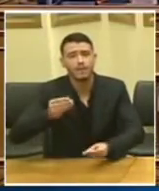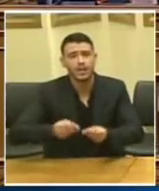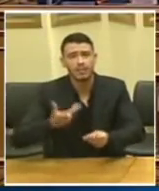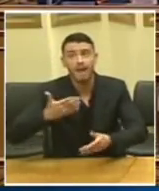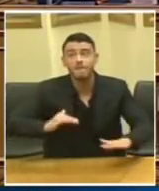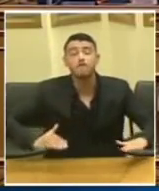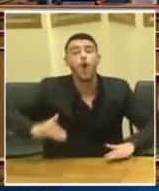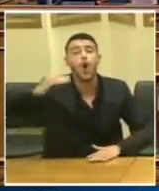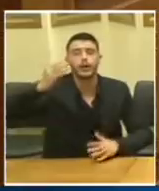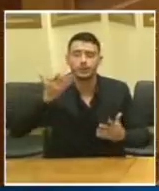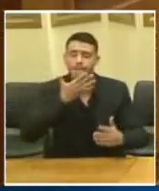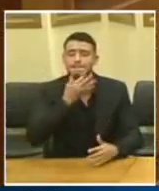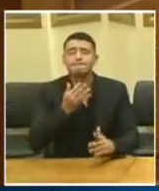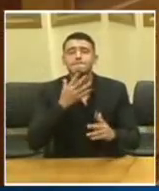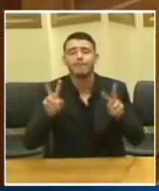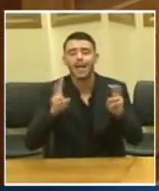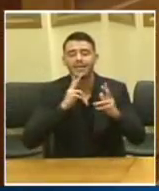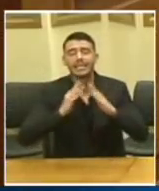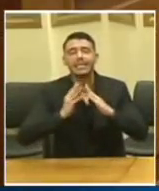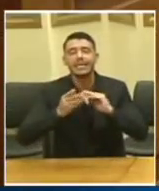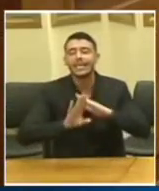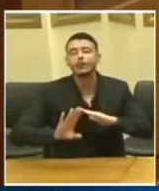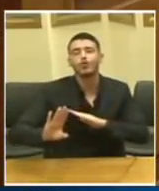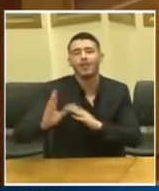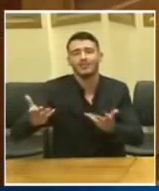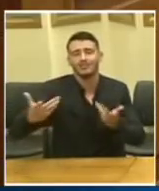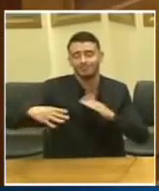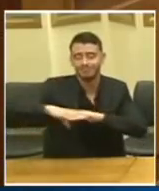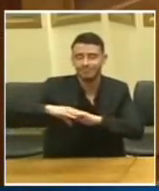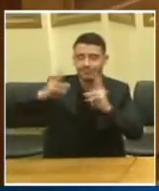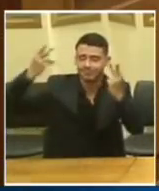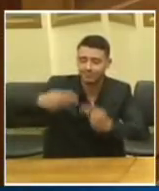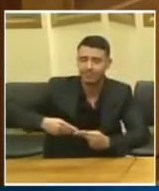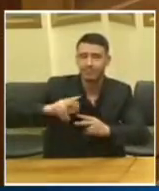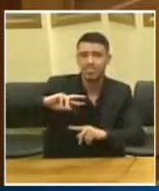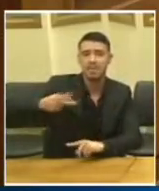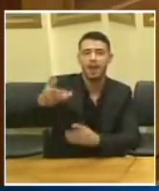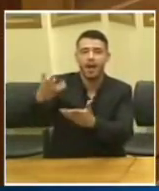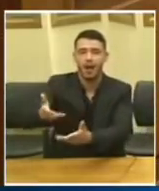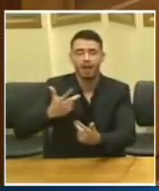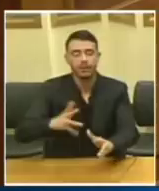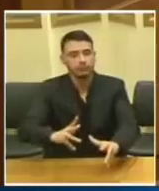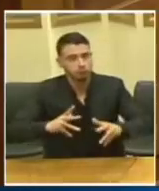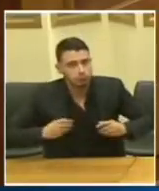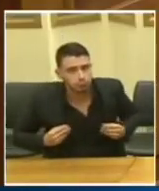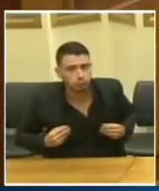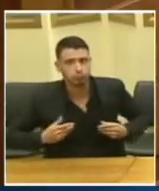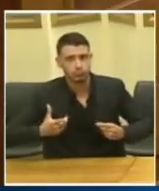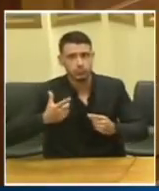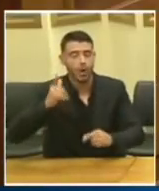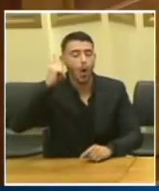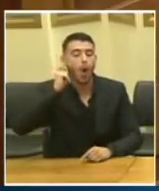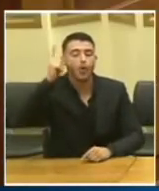μας, όταν μάλιστα αυτοί αποδέχονται έργα όμνες, γεωγραφικό προσδιορισμό πριν από το